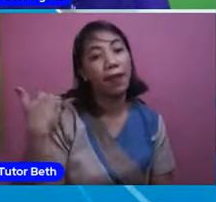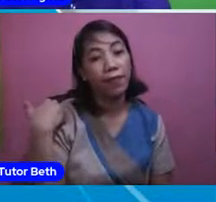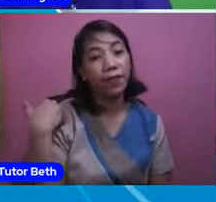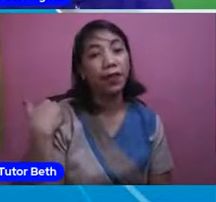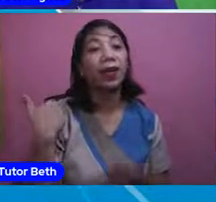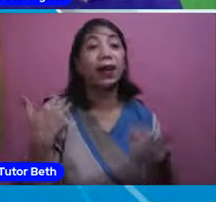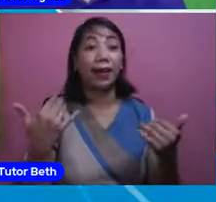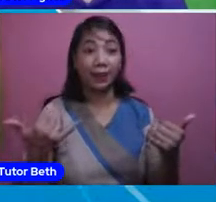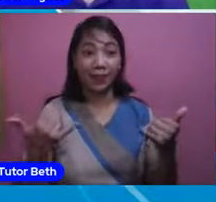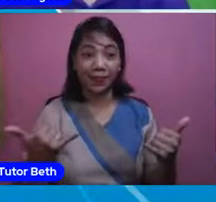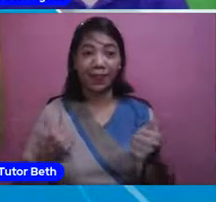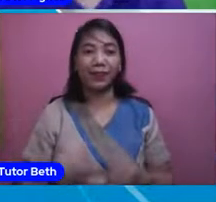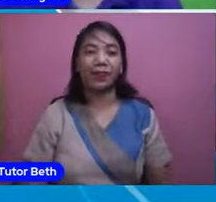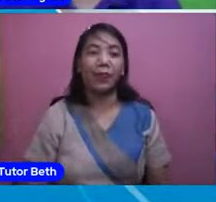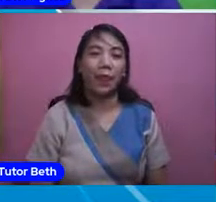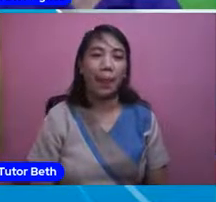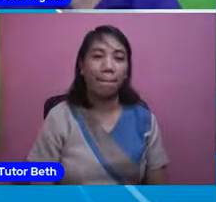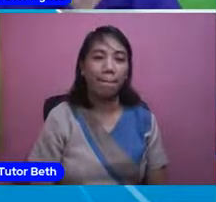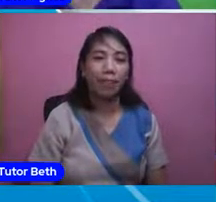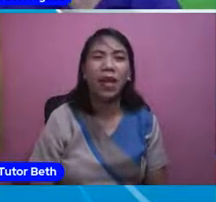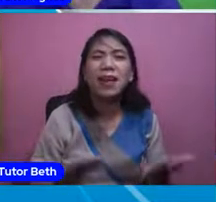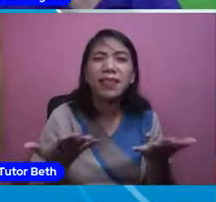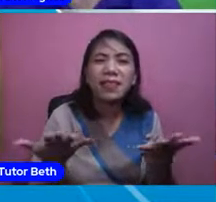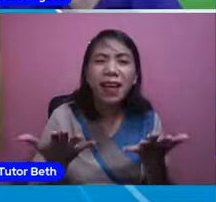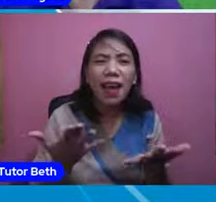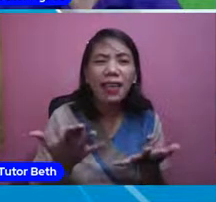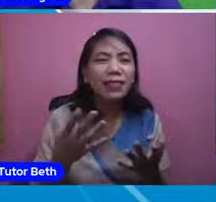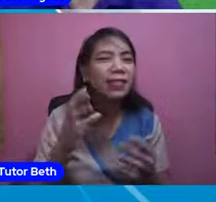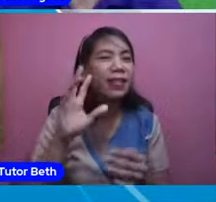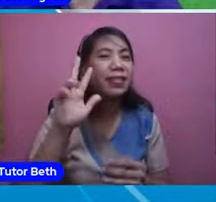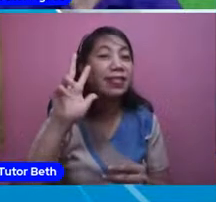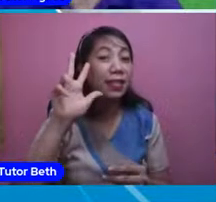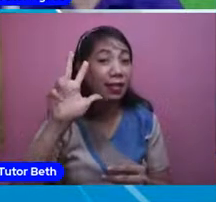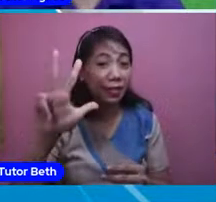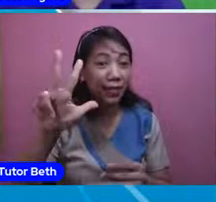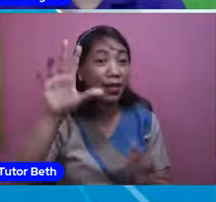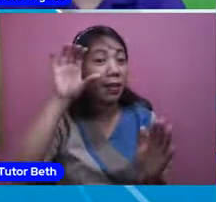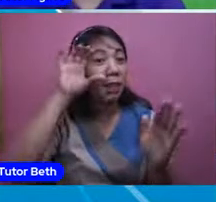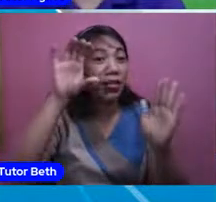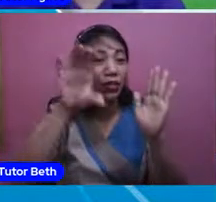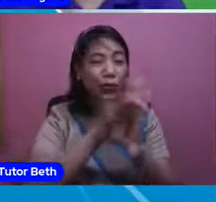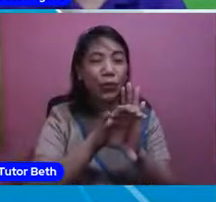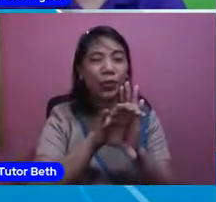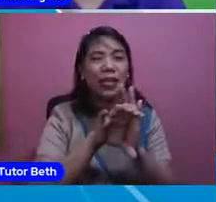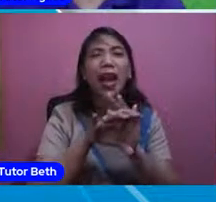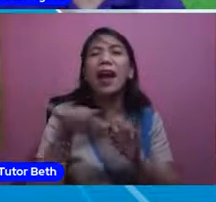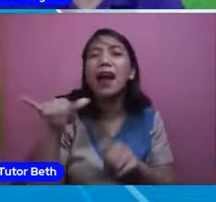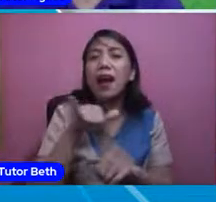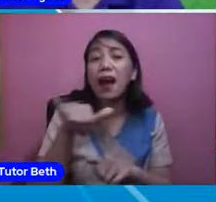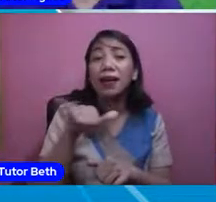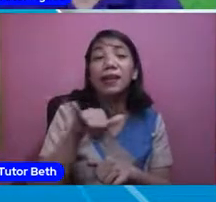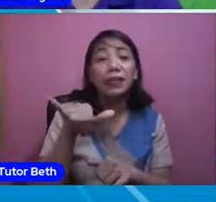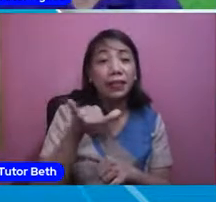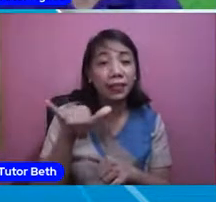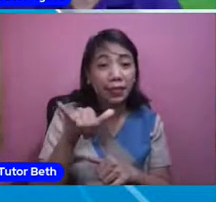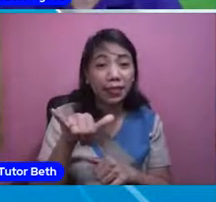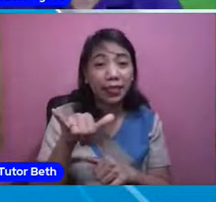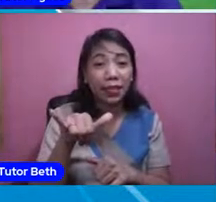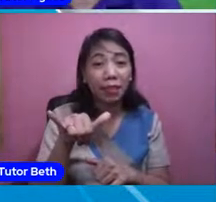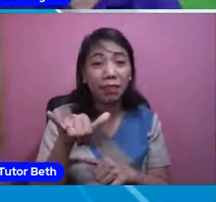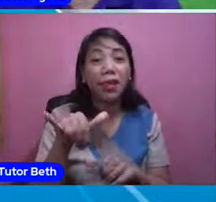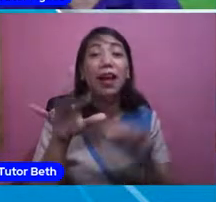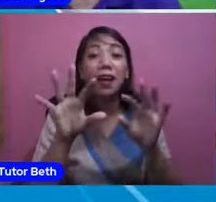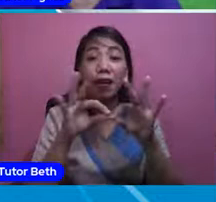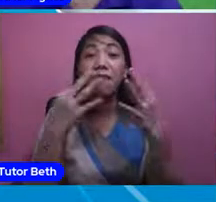So, sige nga, o, sino ba sa inyo ang lima lang kayo sa bahay? Sino ba sa inyo yung kasama sa